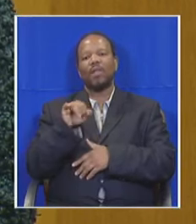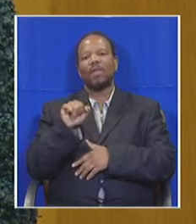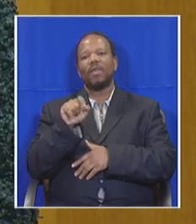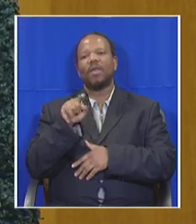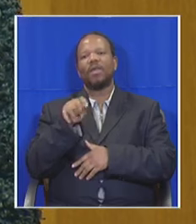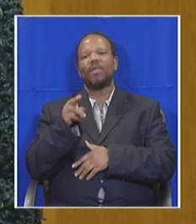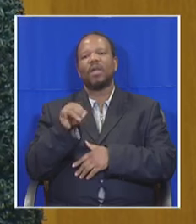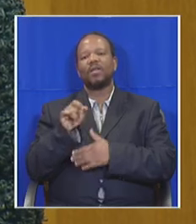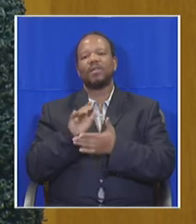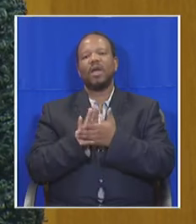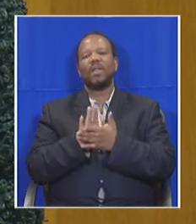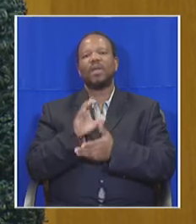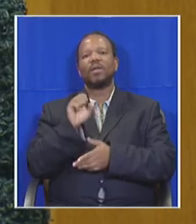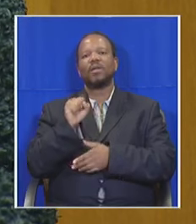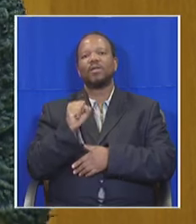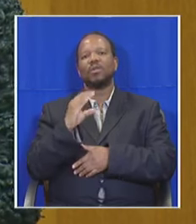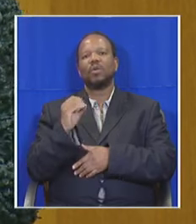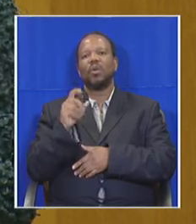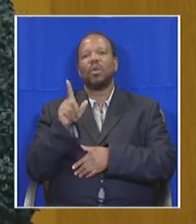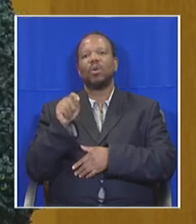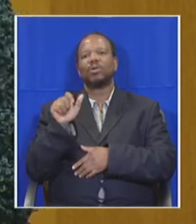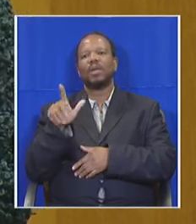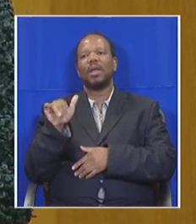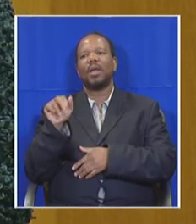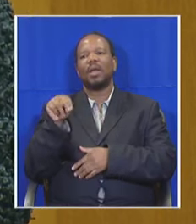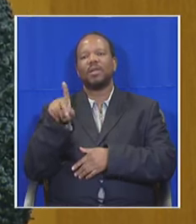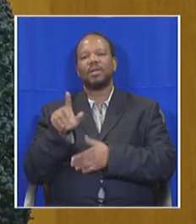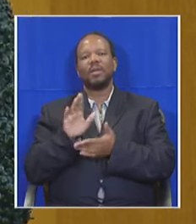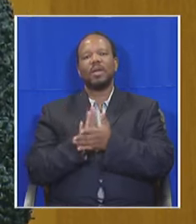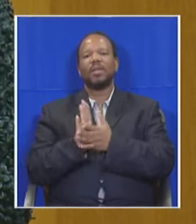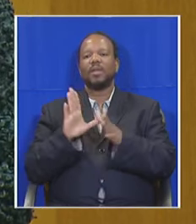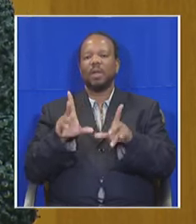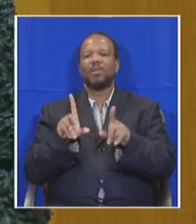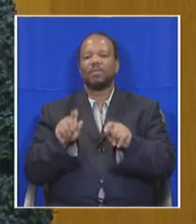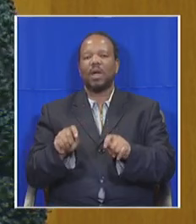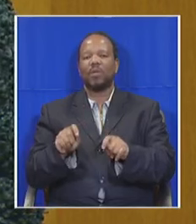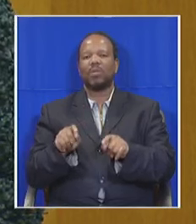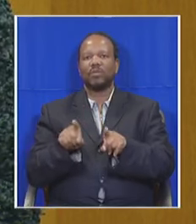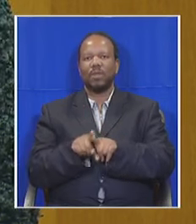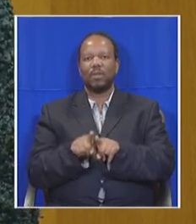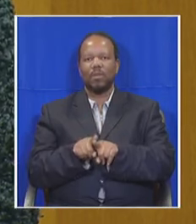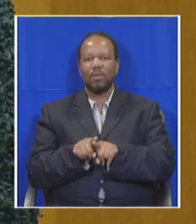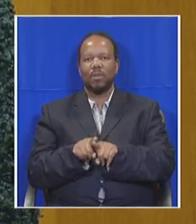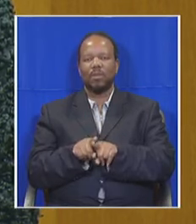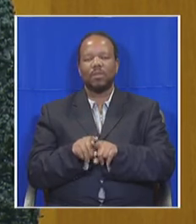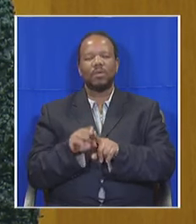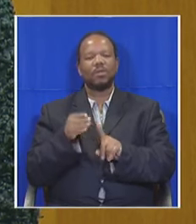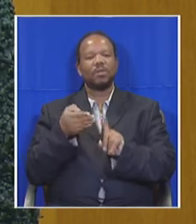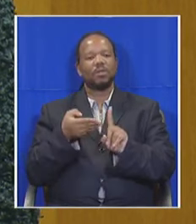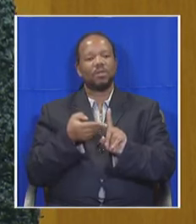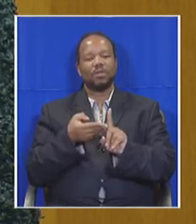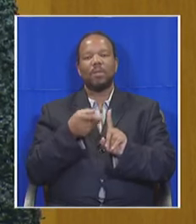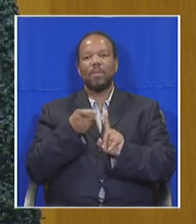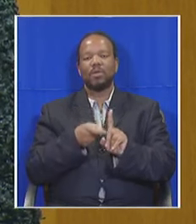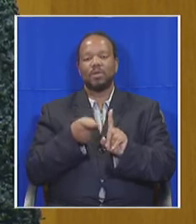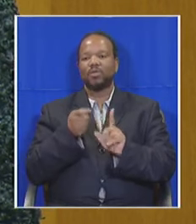argivaris van die Suid-Afrikaanse biblioteek in Kaapstad. Erkenning gee dat Karel Skooman bovenal 'n skrywer was